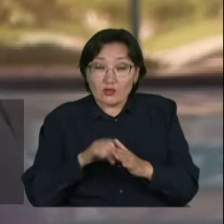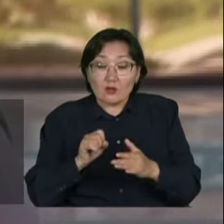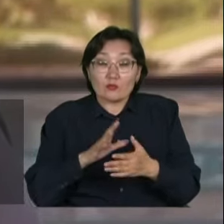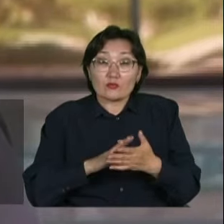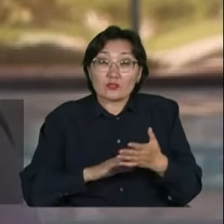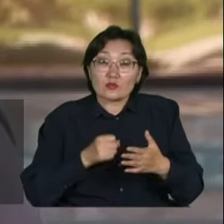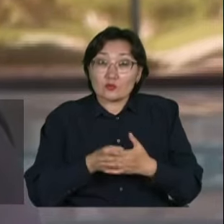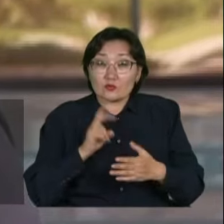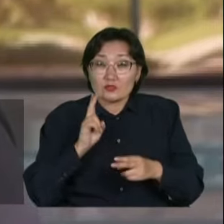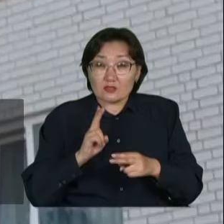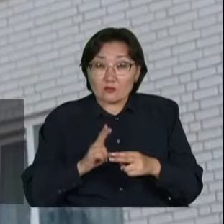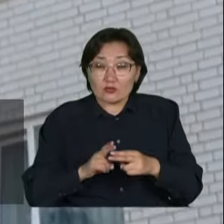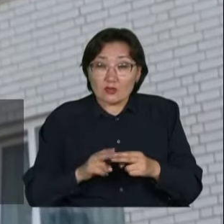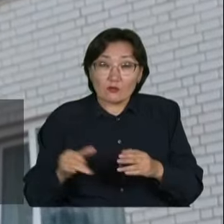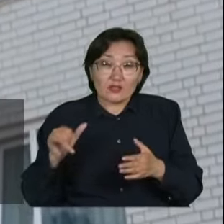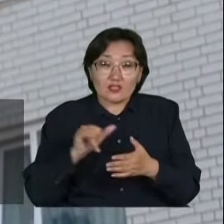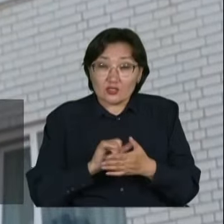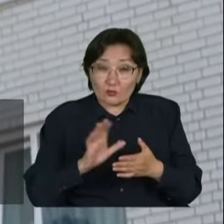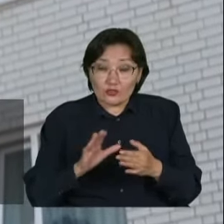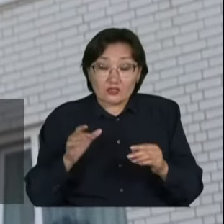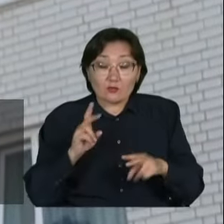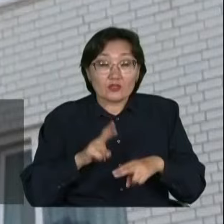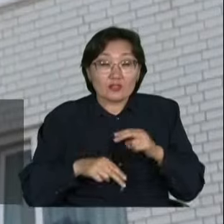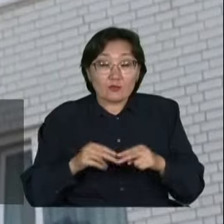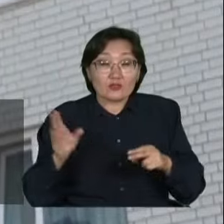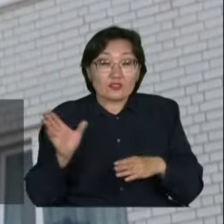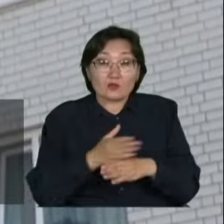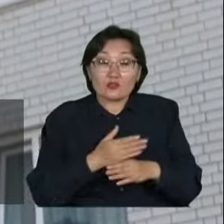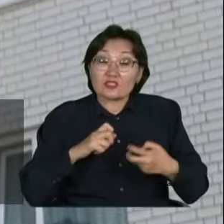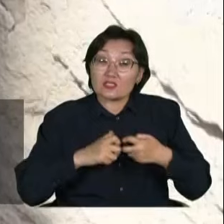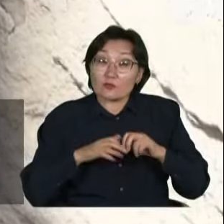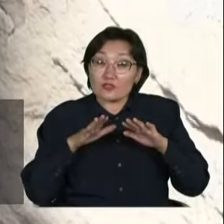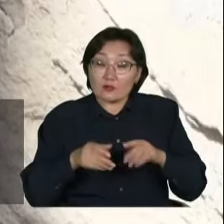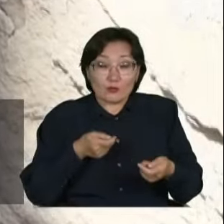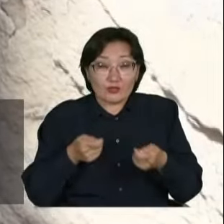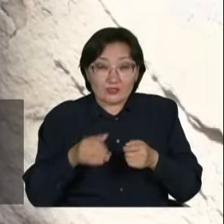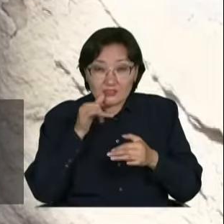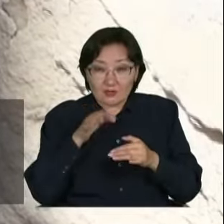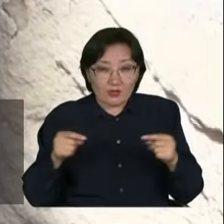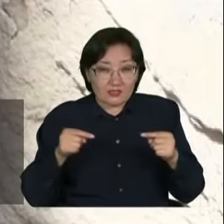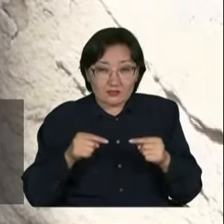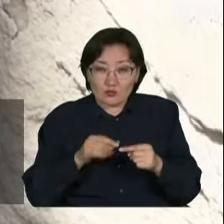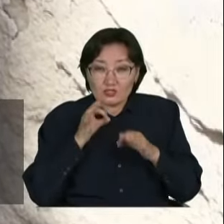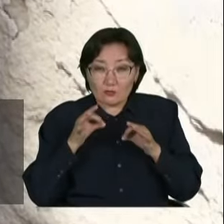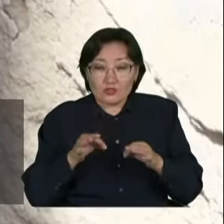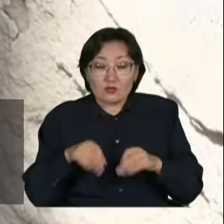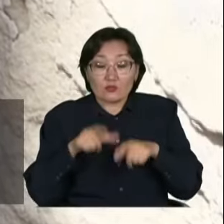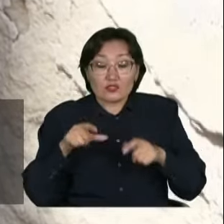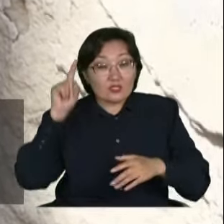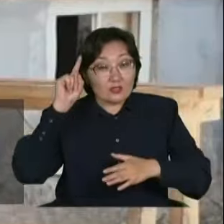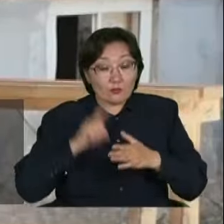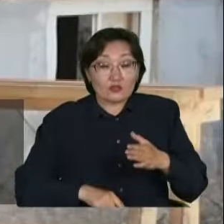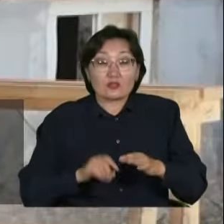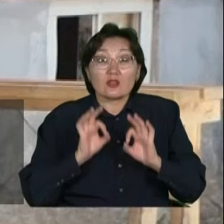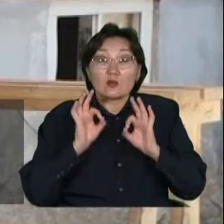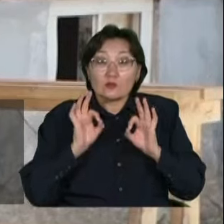момента, пока не перевезут насосы и установят. Точные сроки устранения проблемы местные власти не уточнили. Люди надеются на